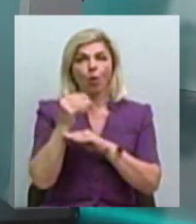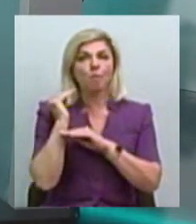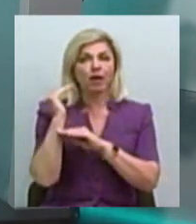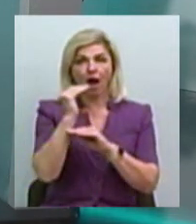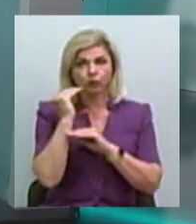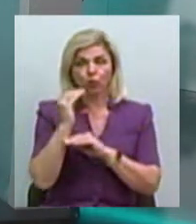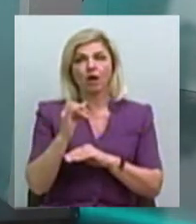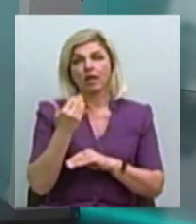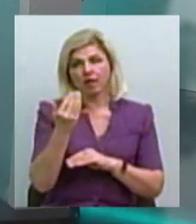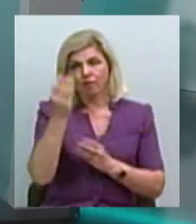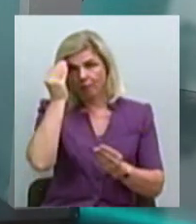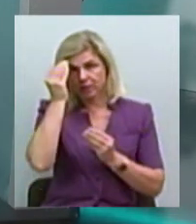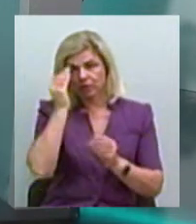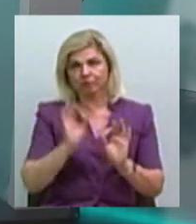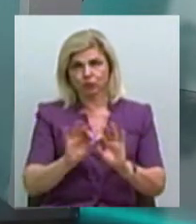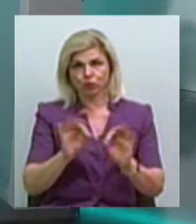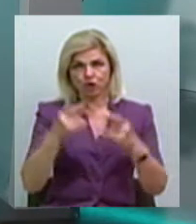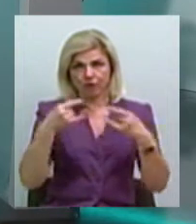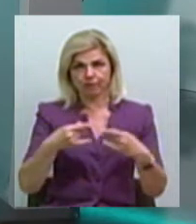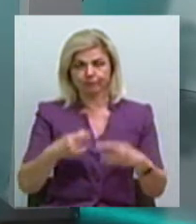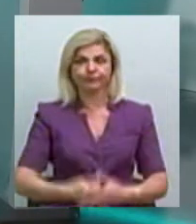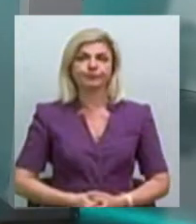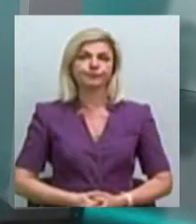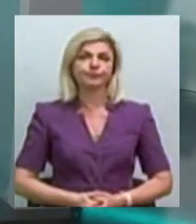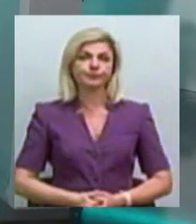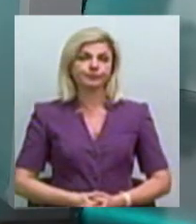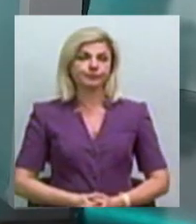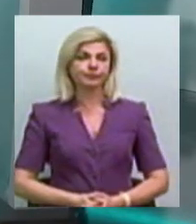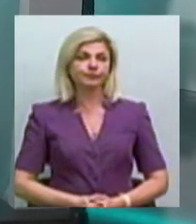його враження в відеосюжеті. Будь ласка.